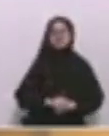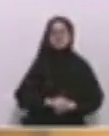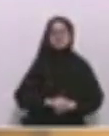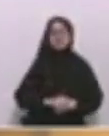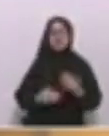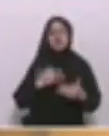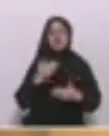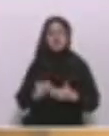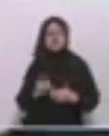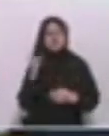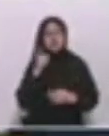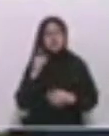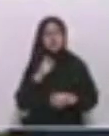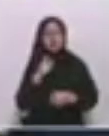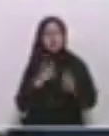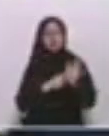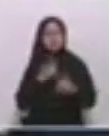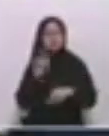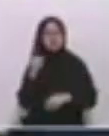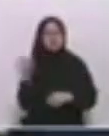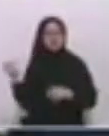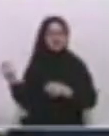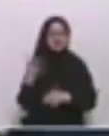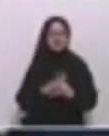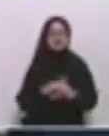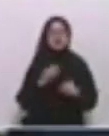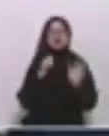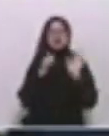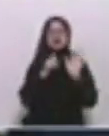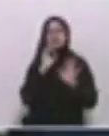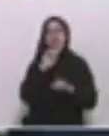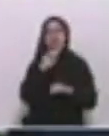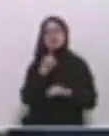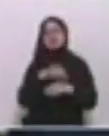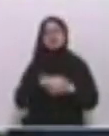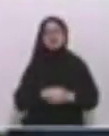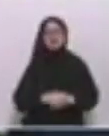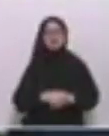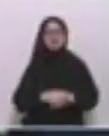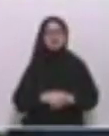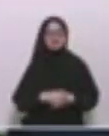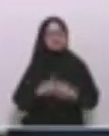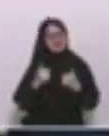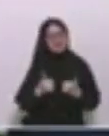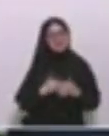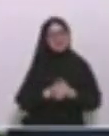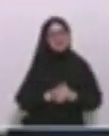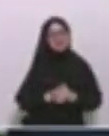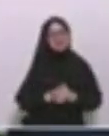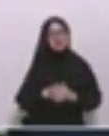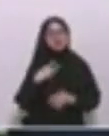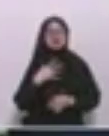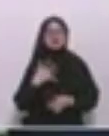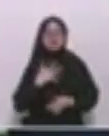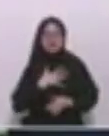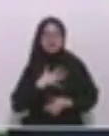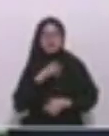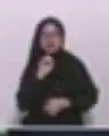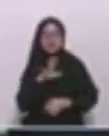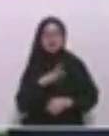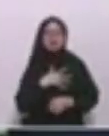kepada calon Bupati nomor urut 1 untuk menanggapi waktunya 60 detik iya baik jadi memang saya katakan tadi